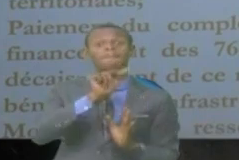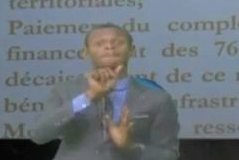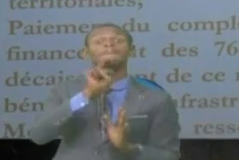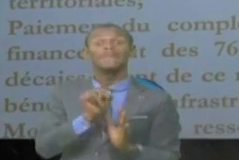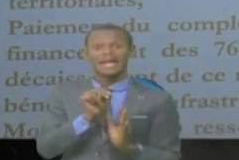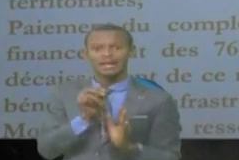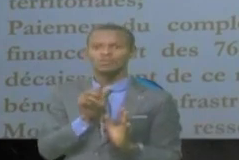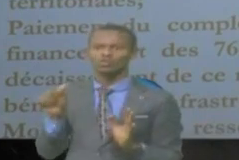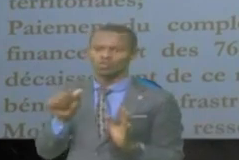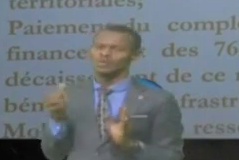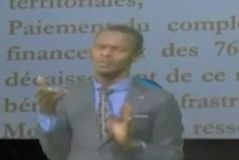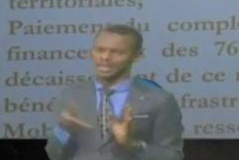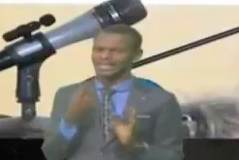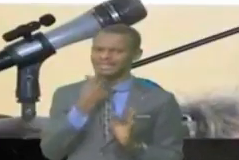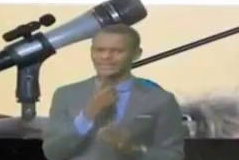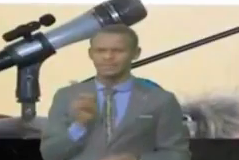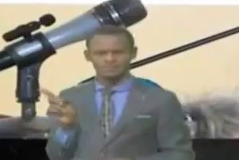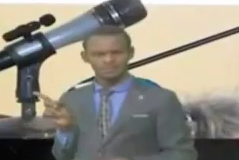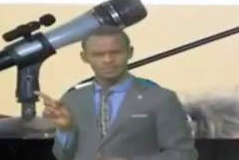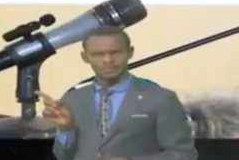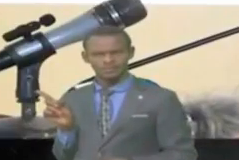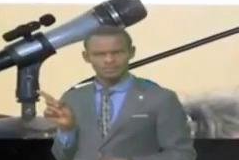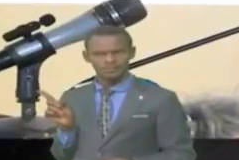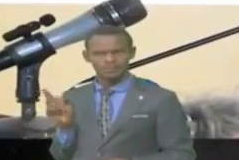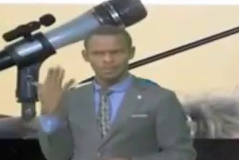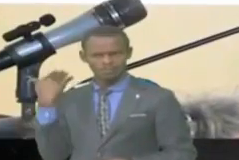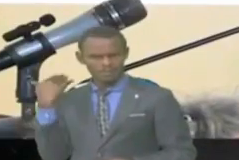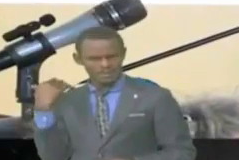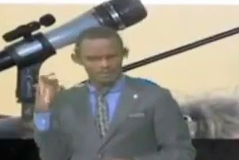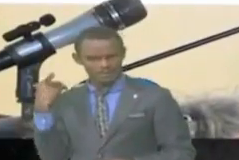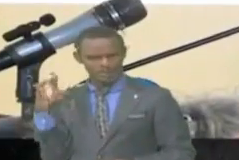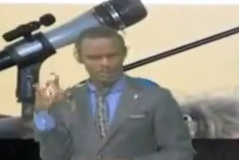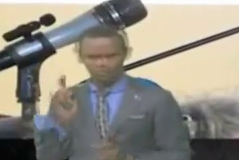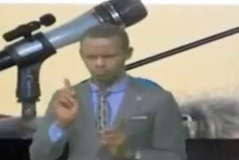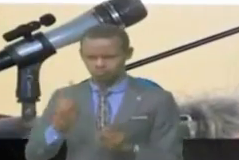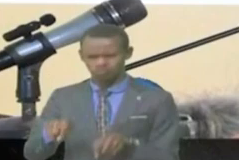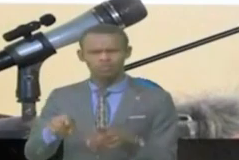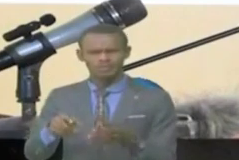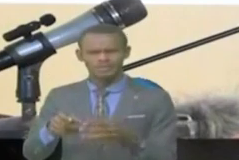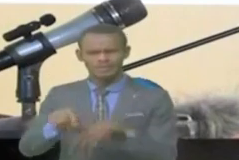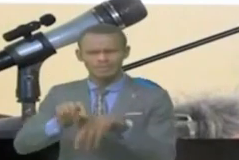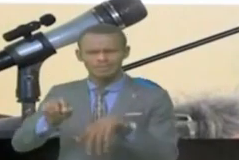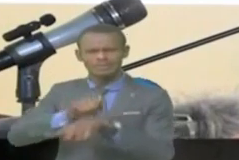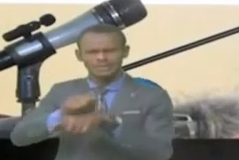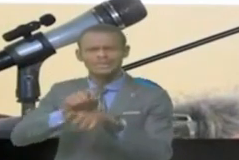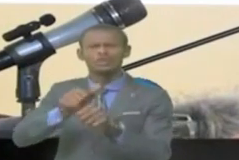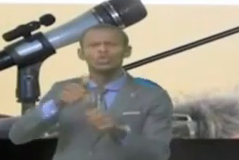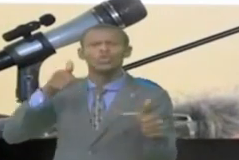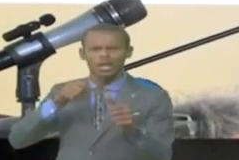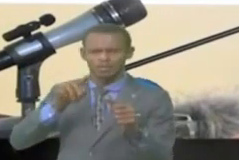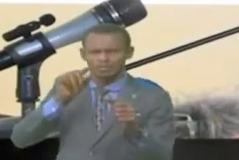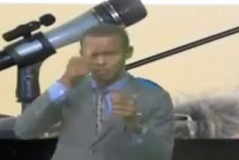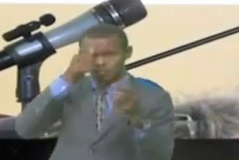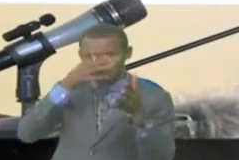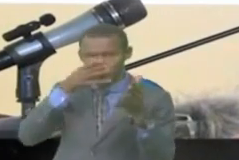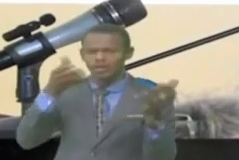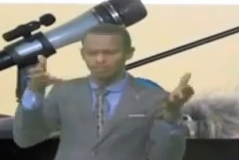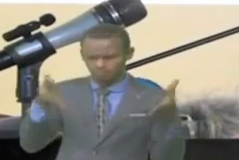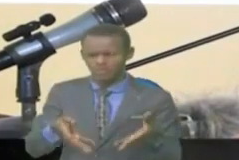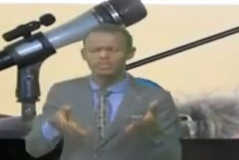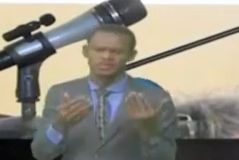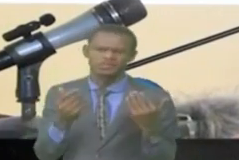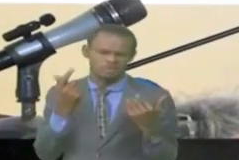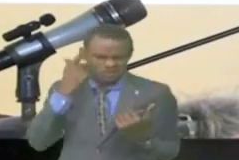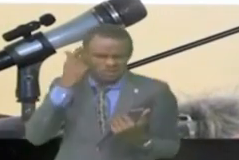vous ne pouvez pas savoir, et je pense que les gouverneurs qui sont présents ici s'en sont rendus compte, quel est